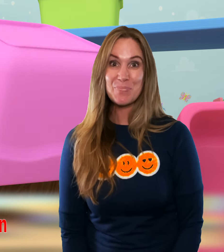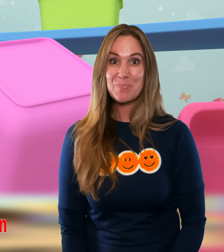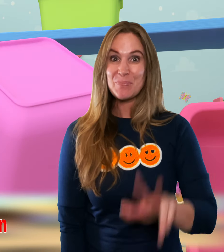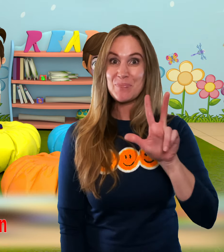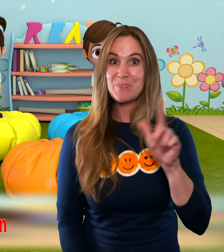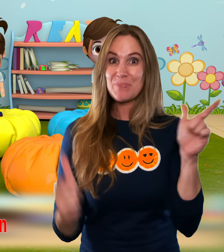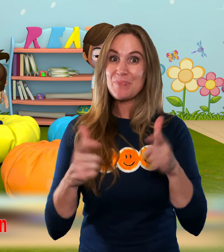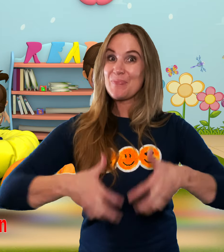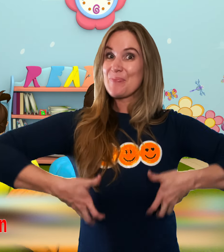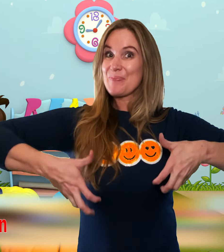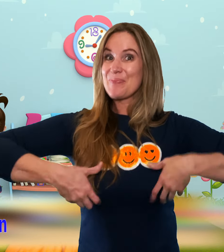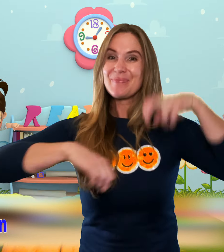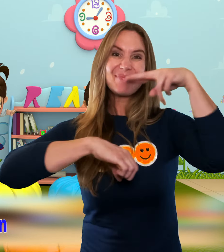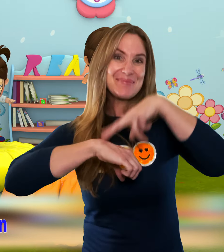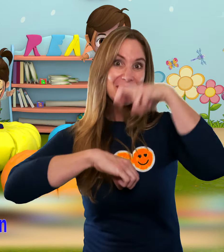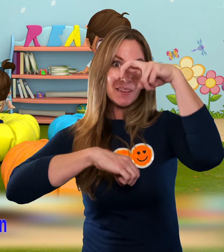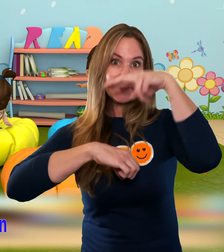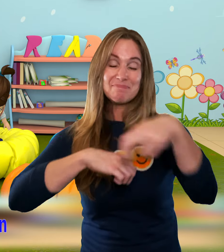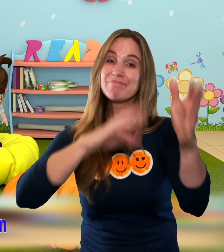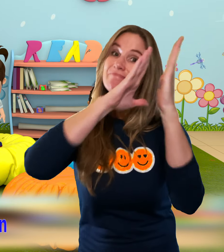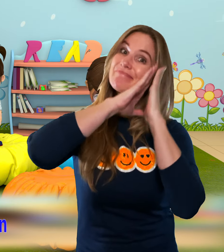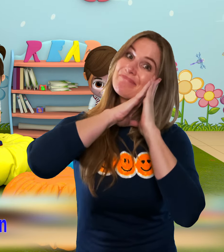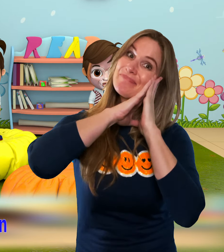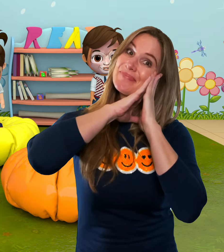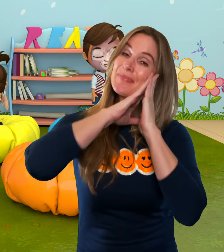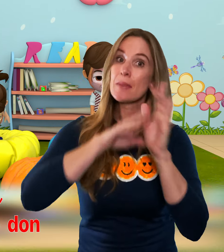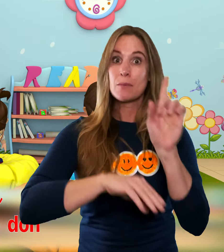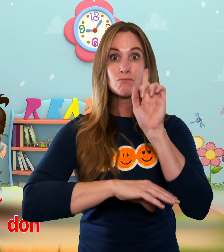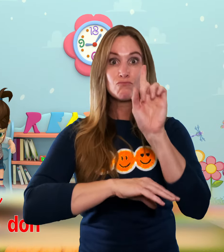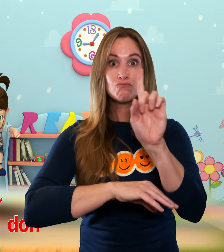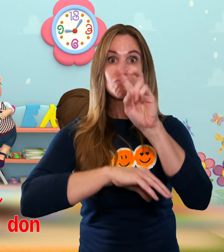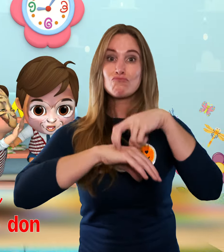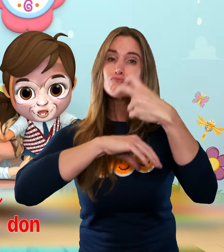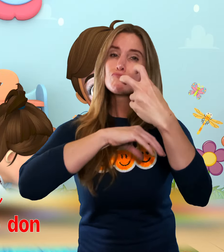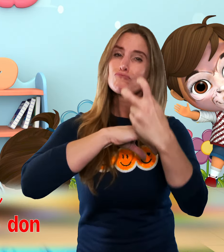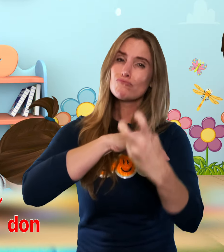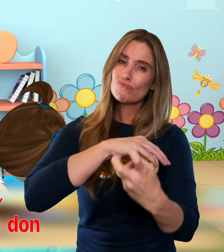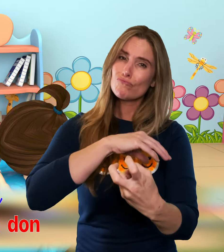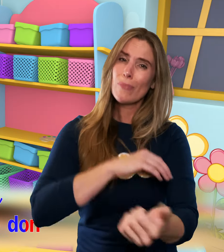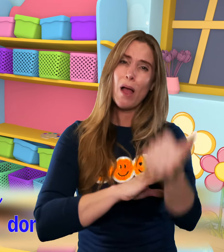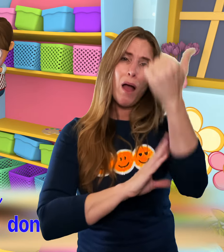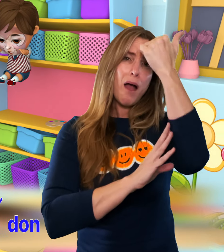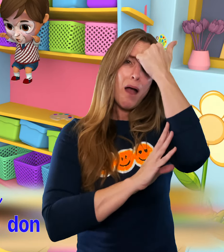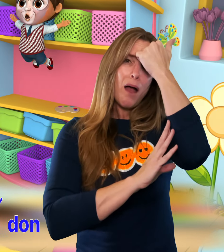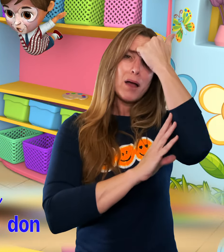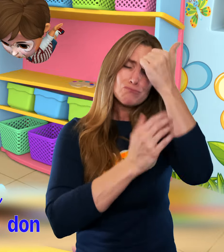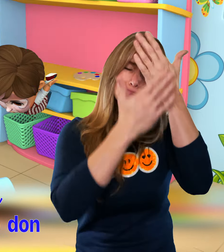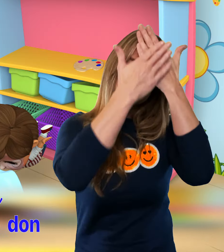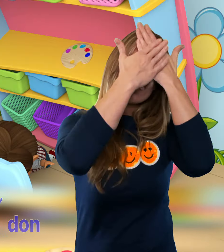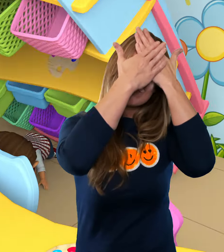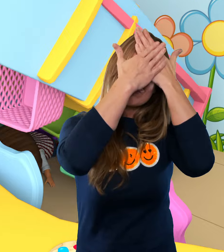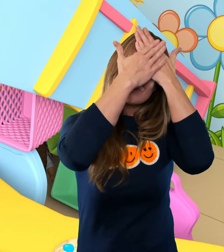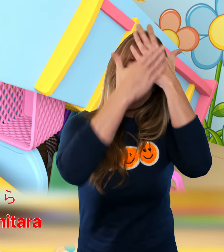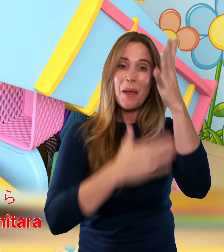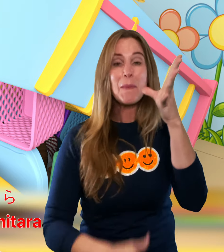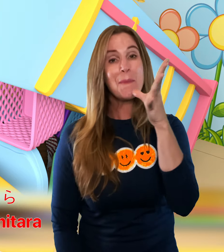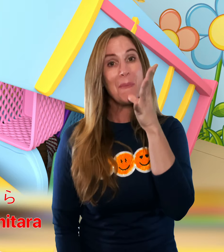3匹のちびるベッドでぴょん1匹落ちて頭を